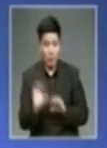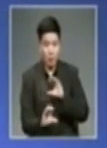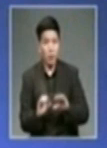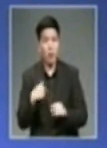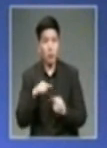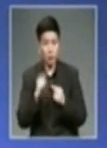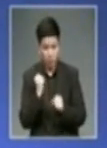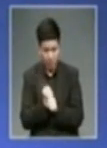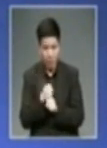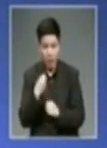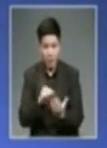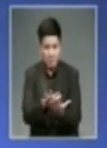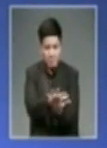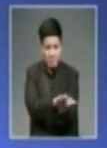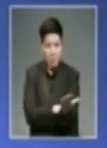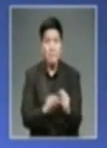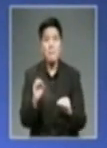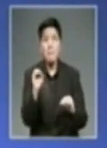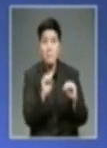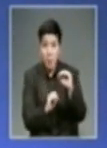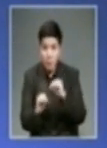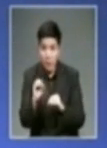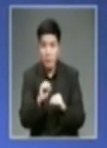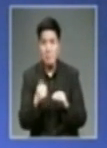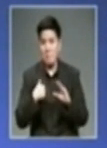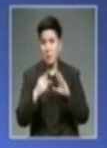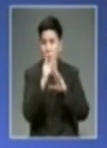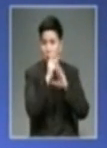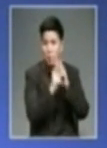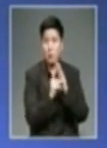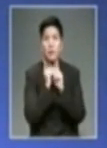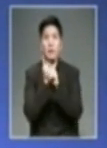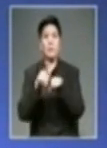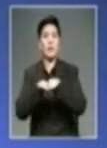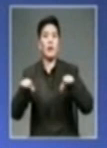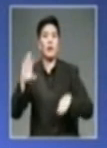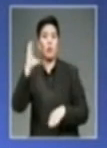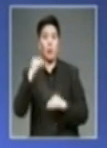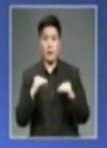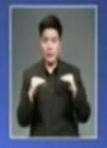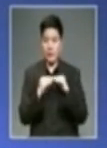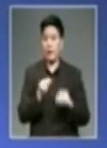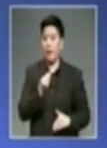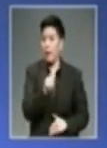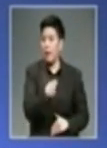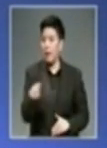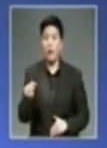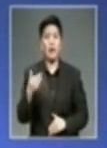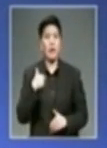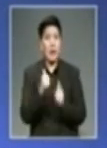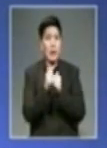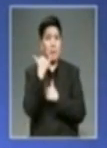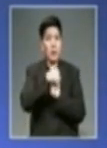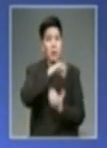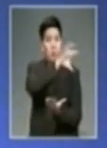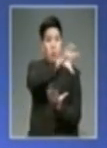สร้างสภาพแวดล้อมที่ปลอดภัยให้กับเขามีกฎกติกามีกฎหมายที่เป็นสากลให้สิทธิประโยชน์ที่เพียงพอเพราะเราต้องแข่งขันกับต่างประเทศที่